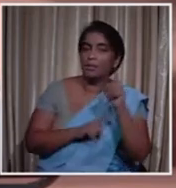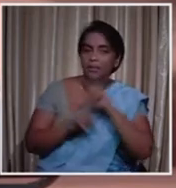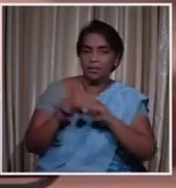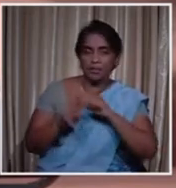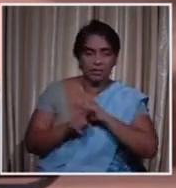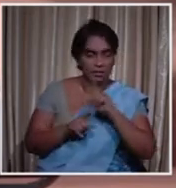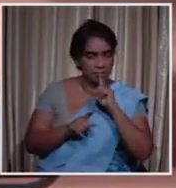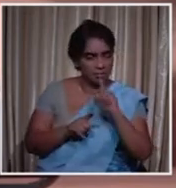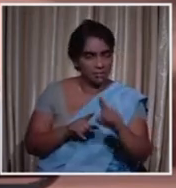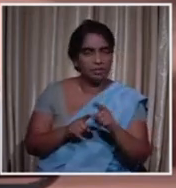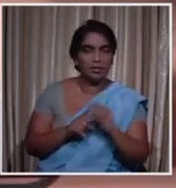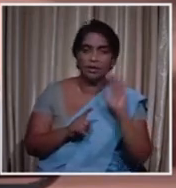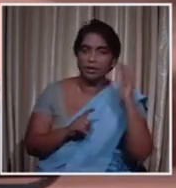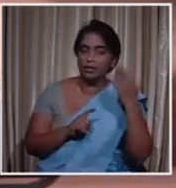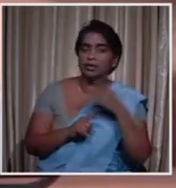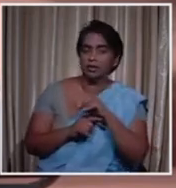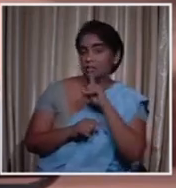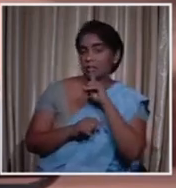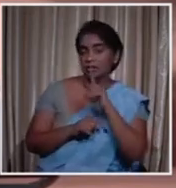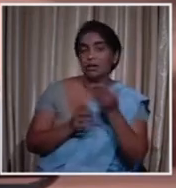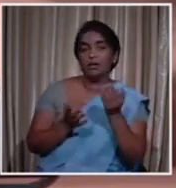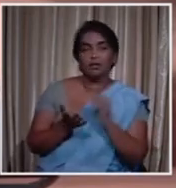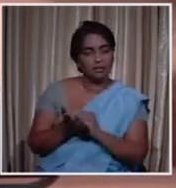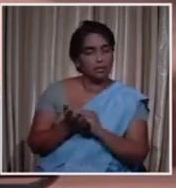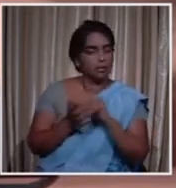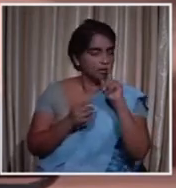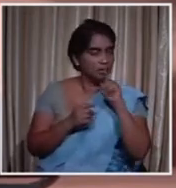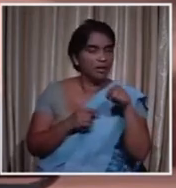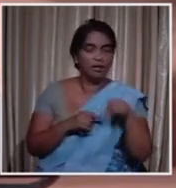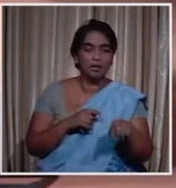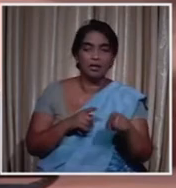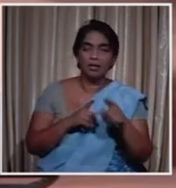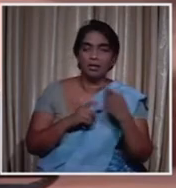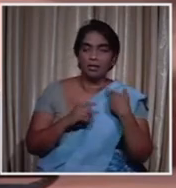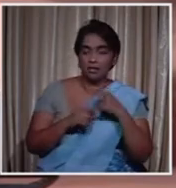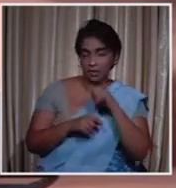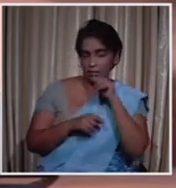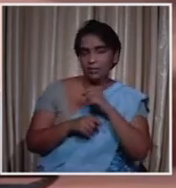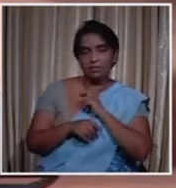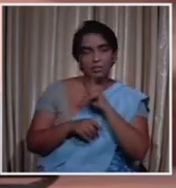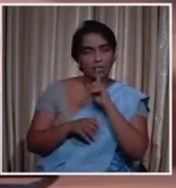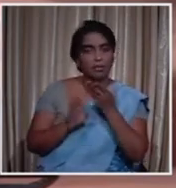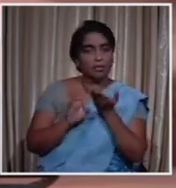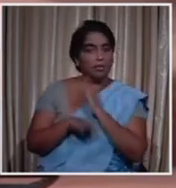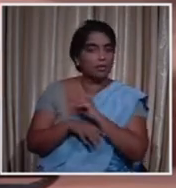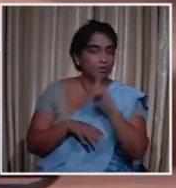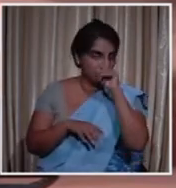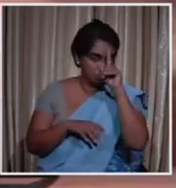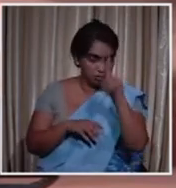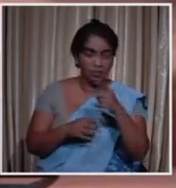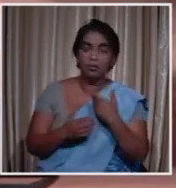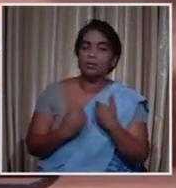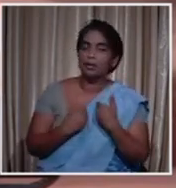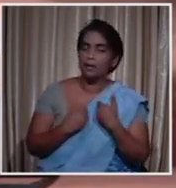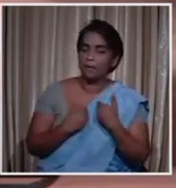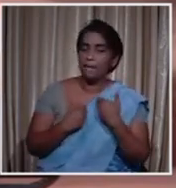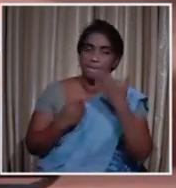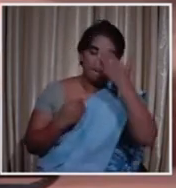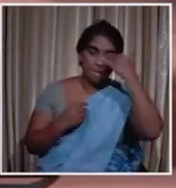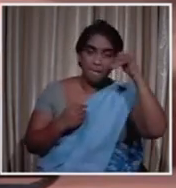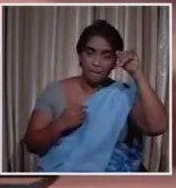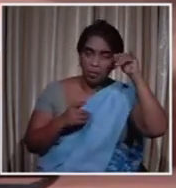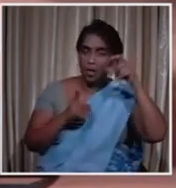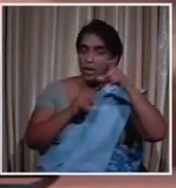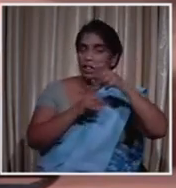மிக முக்கியமாக இன்னும் ஒரு விடயம் இந்த இடத்திலே நான் குறிப்பிட வேண்டும். கடந்த வாரம் முல்லைத்தீவு மாவட்டத்தினுடைய குருந்தூர்